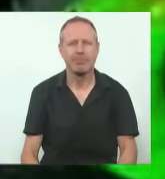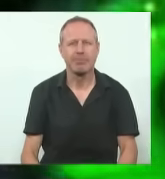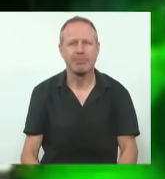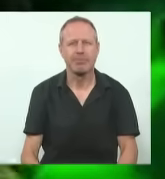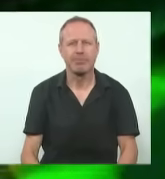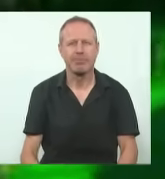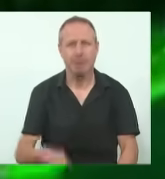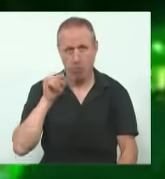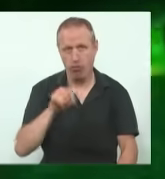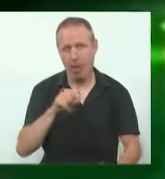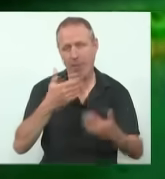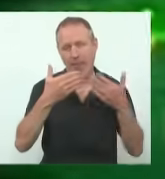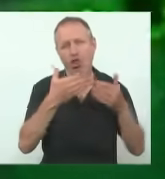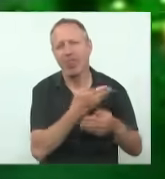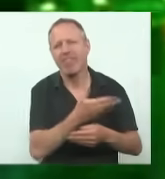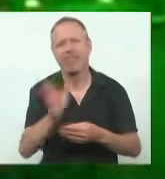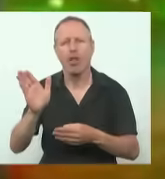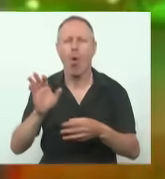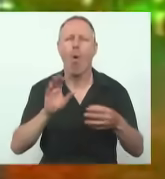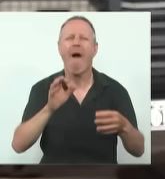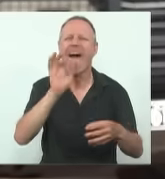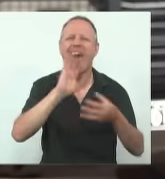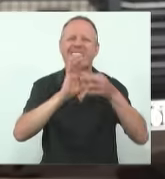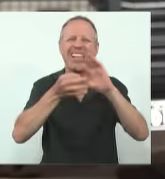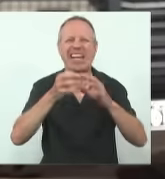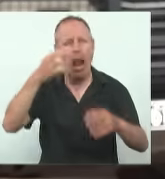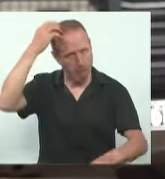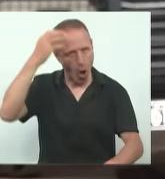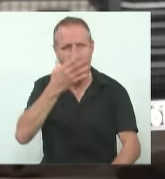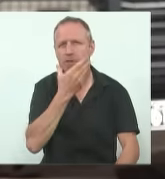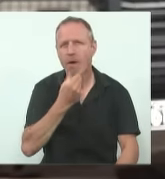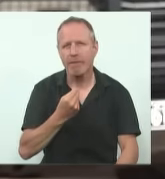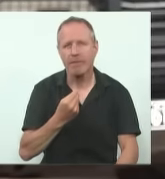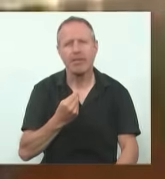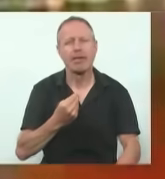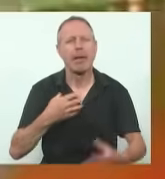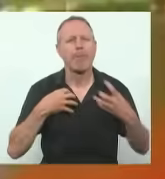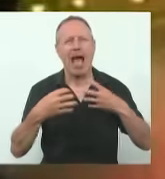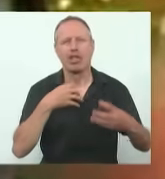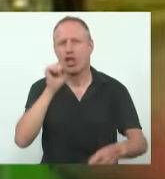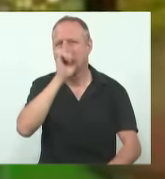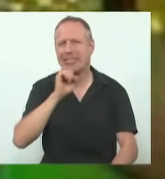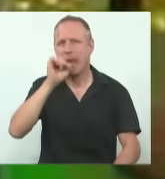ומשם הדלתות נפתחו לסטיגלי, מלכות היופי, מחזות זמר.